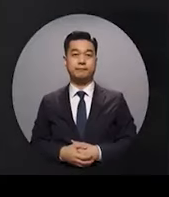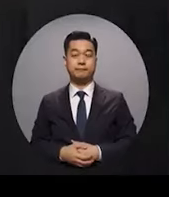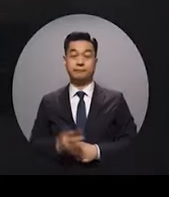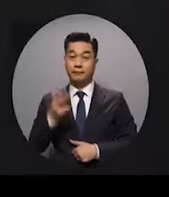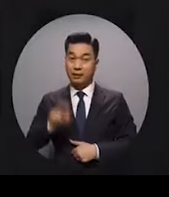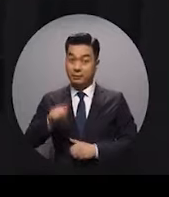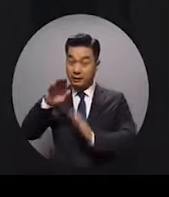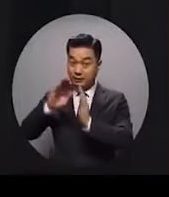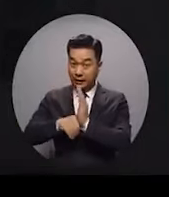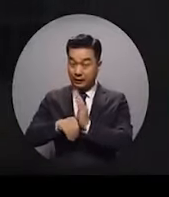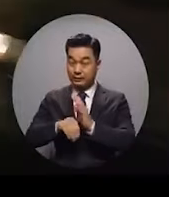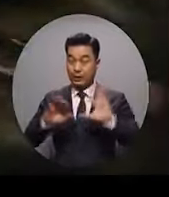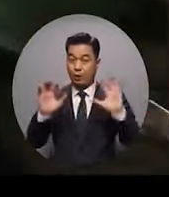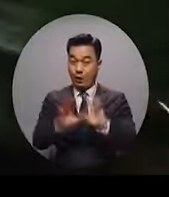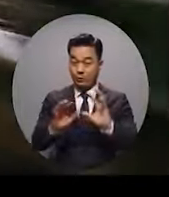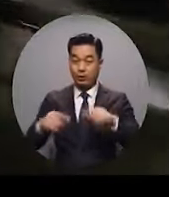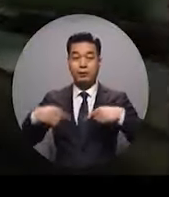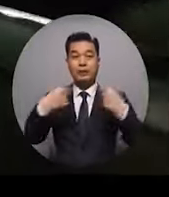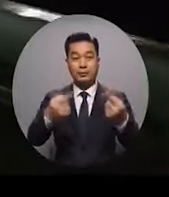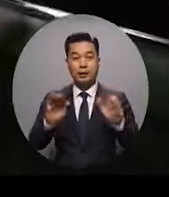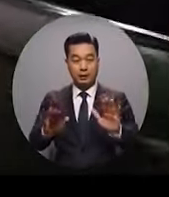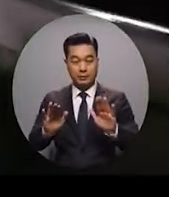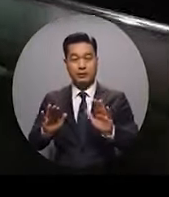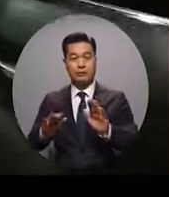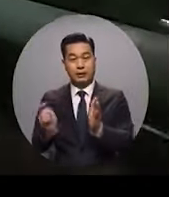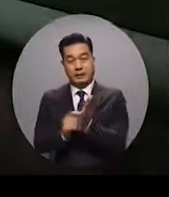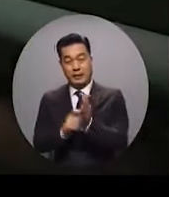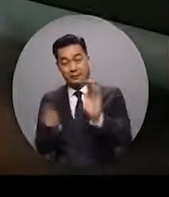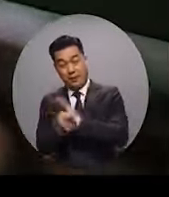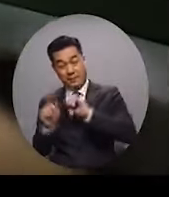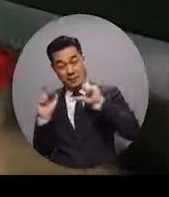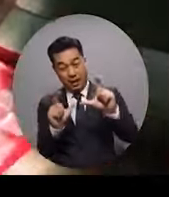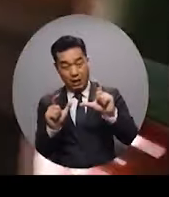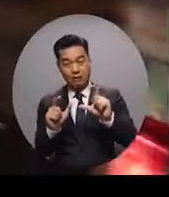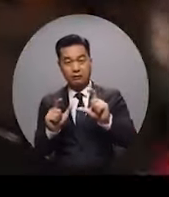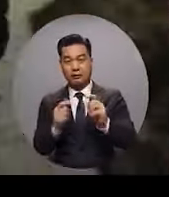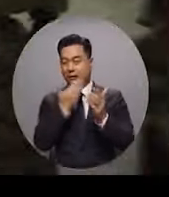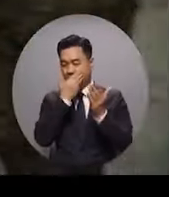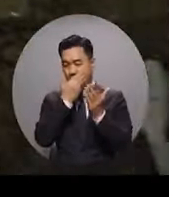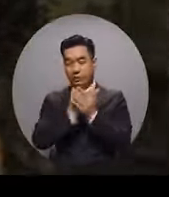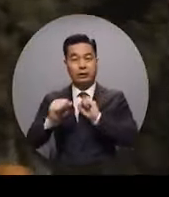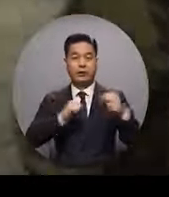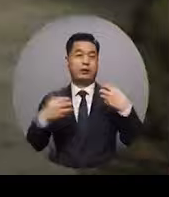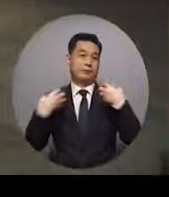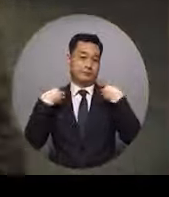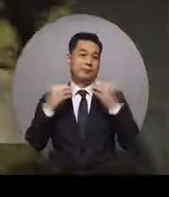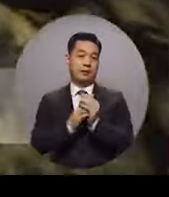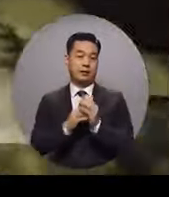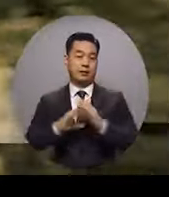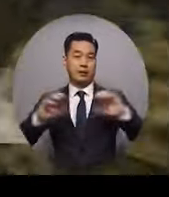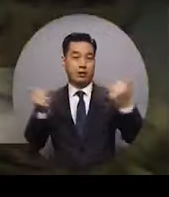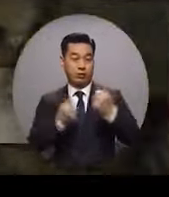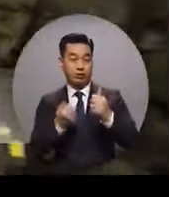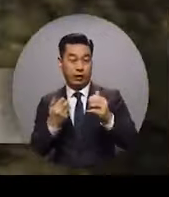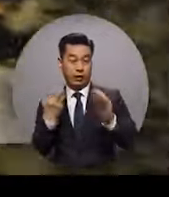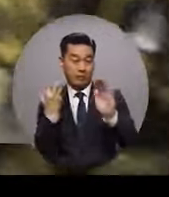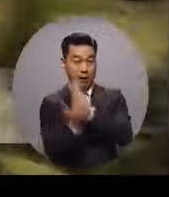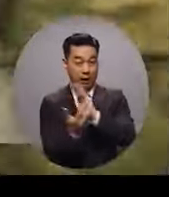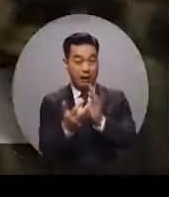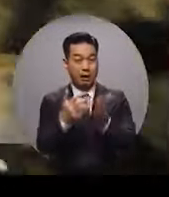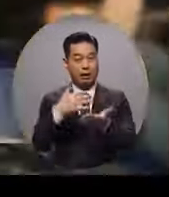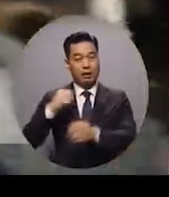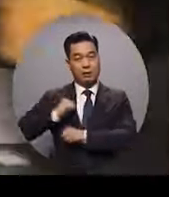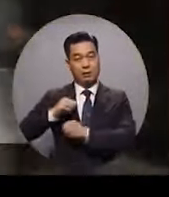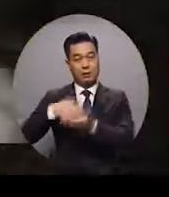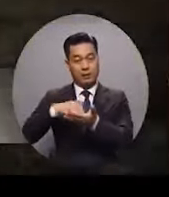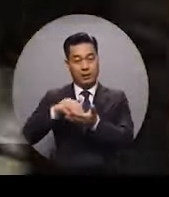당시 회동에 참석했던 인사들은 이번 계엄 사태에서 핵심 역할을 수행했습니다. 국회에 투입된 병력이 모두 곽종근